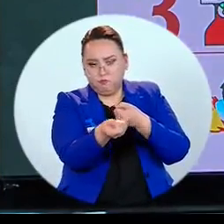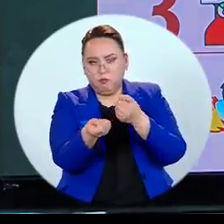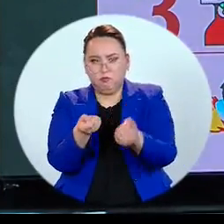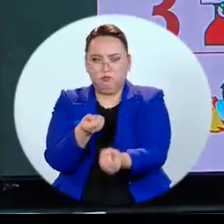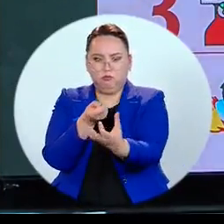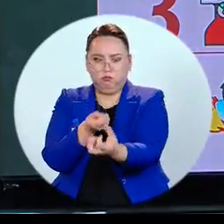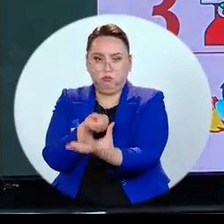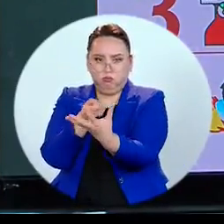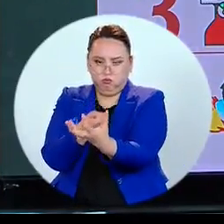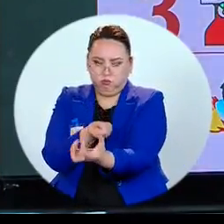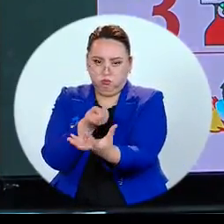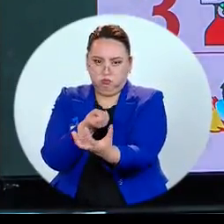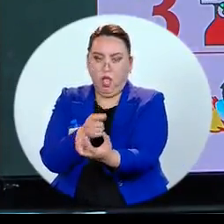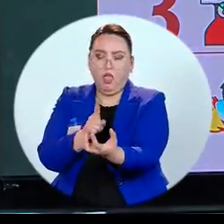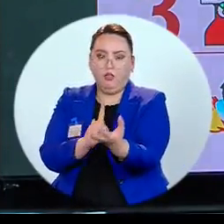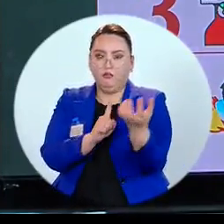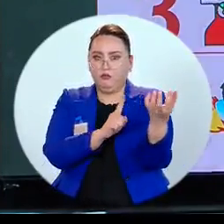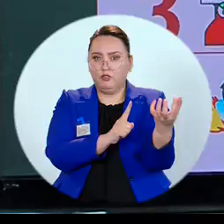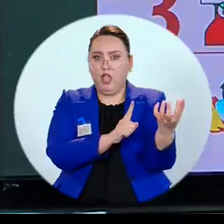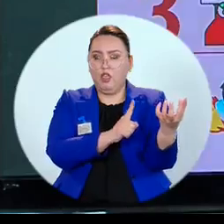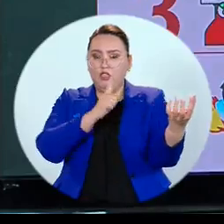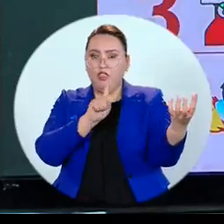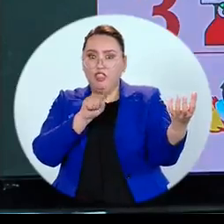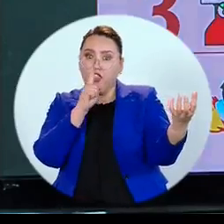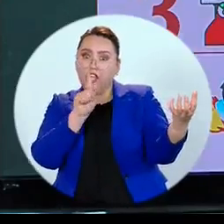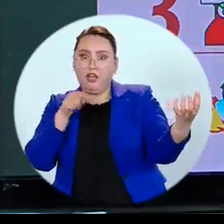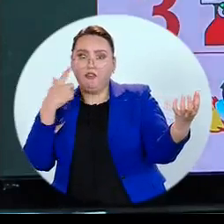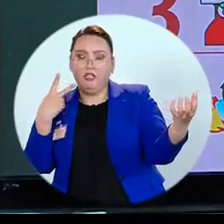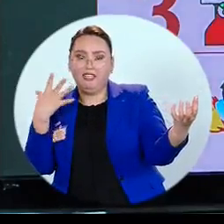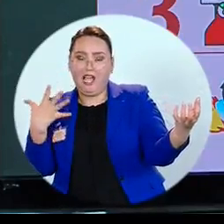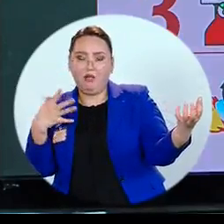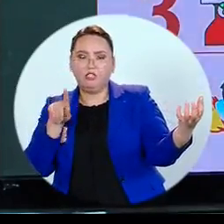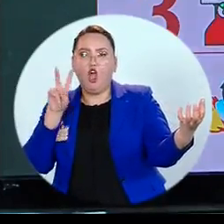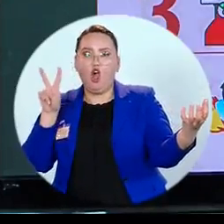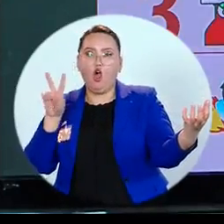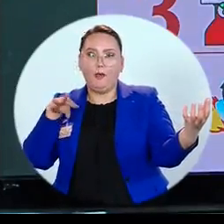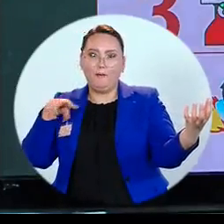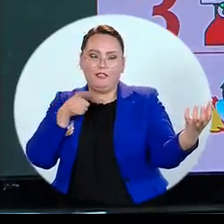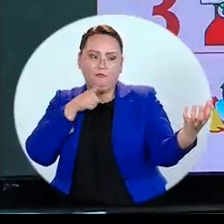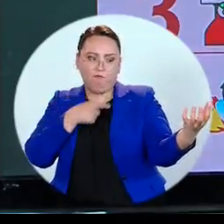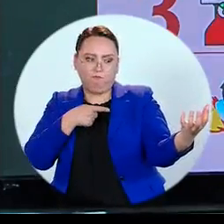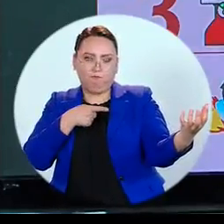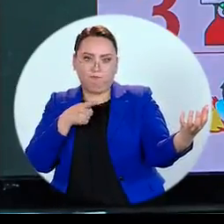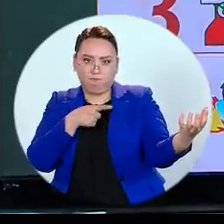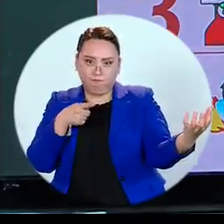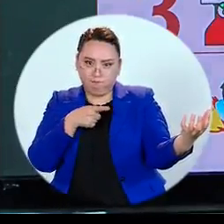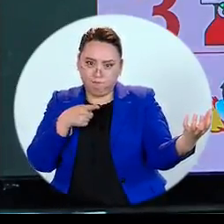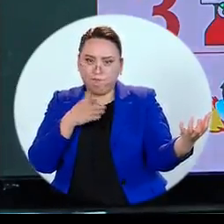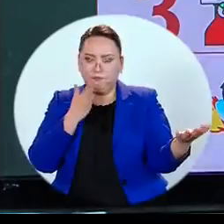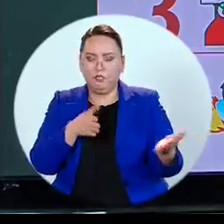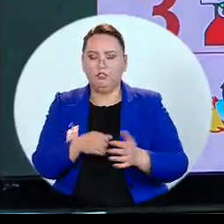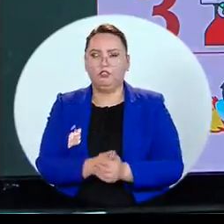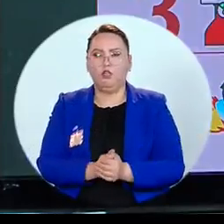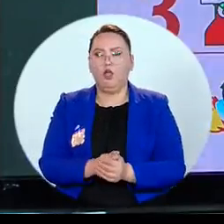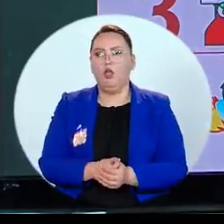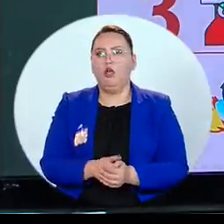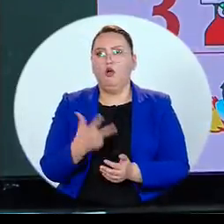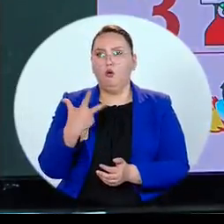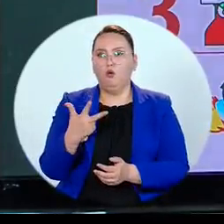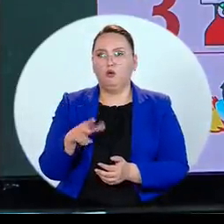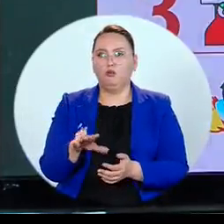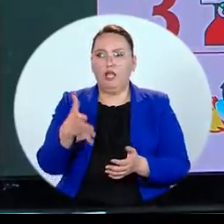གི